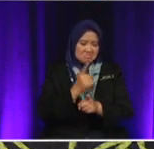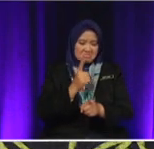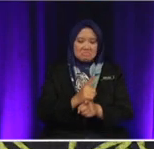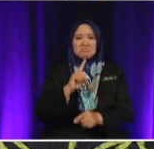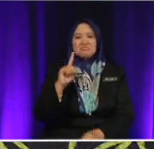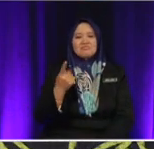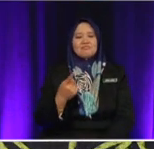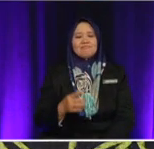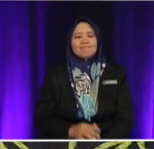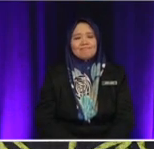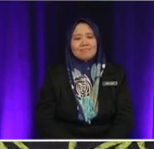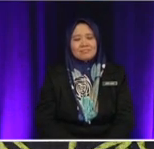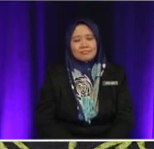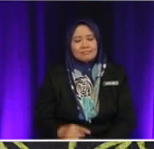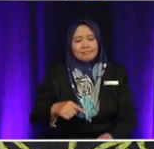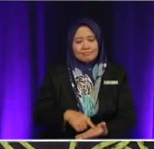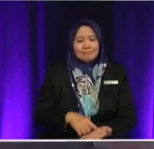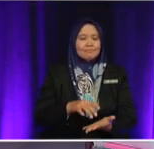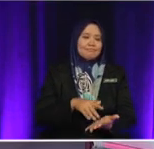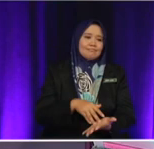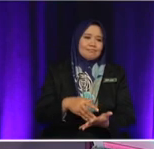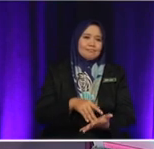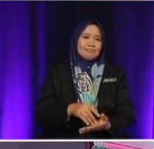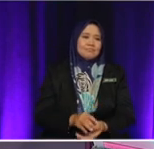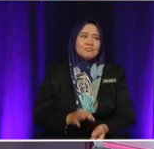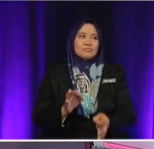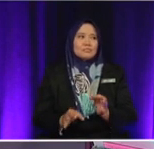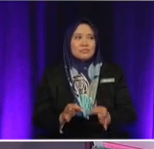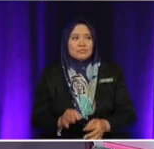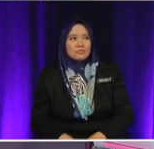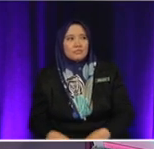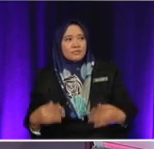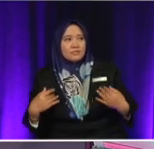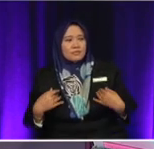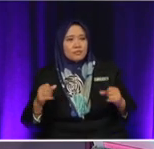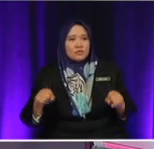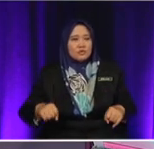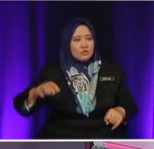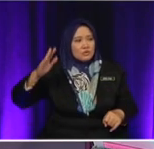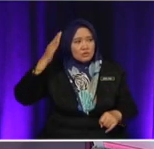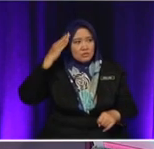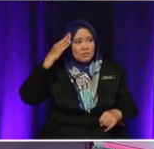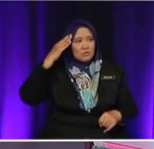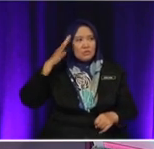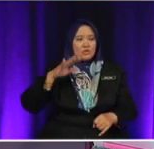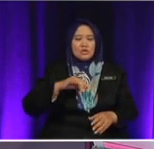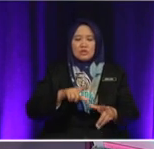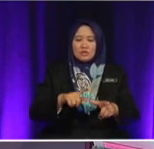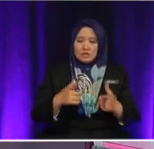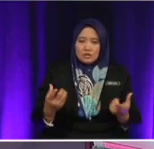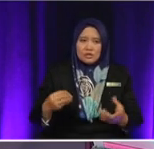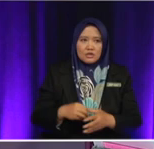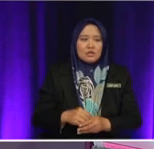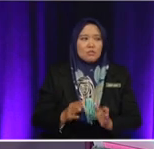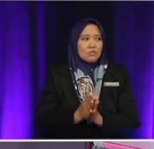Okey. Itu. Supaya ada lima lagi. Yang lain, harap murid bolehlah ulang kaji dalam buku teks. Okey, seterusnya kumpulan